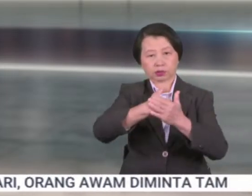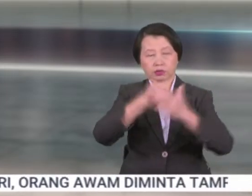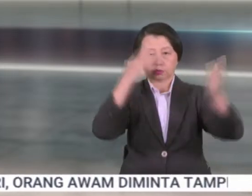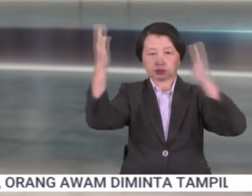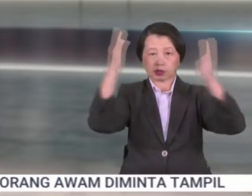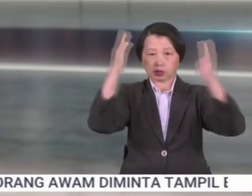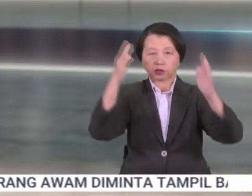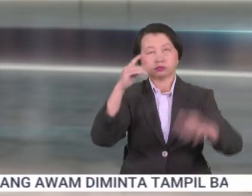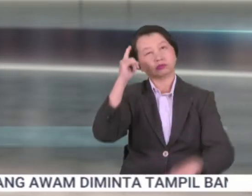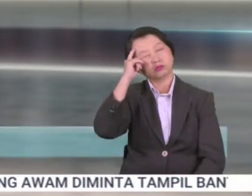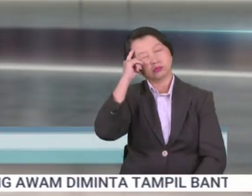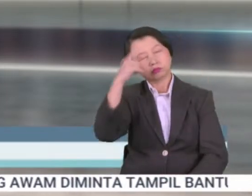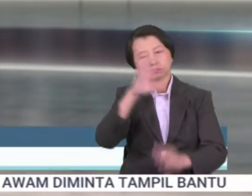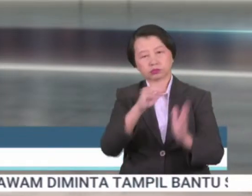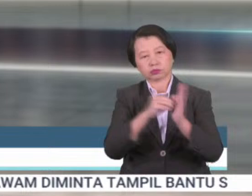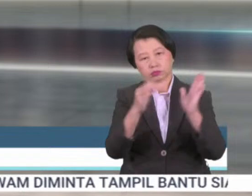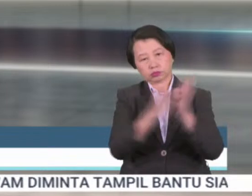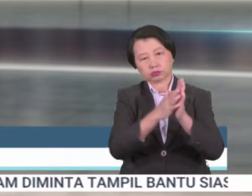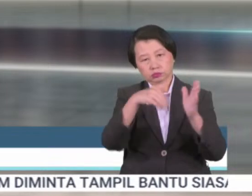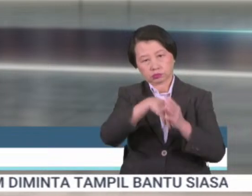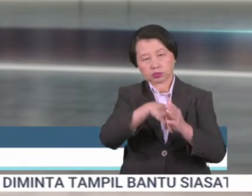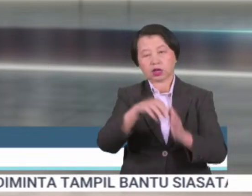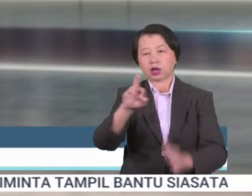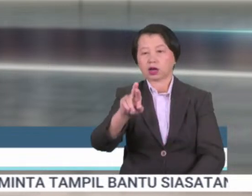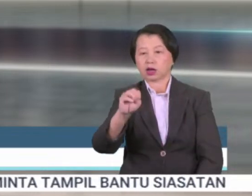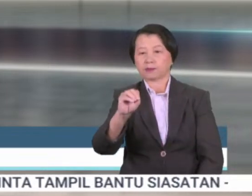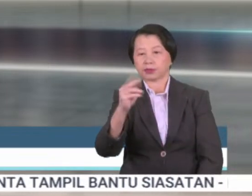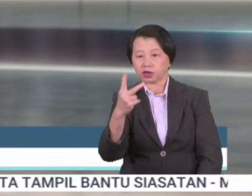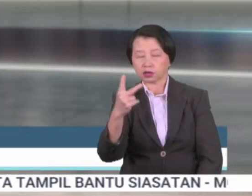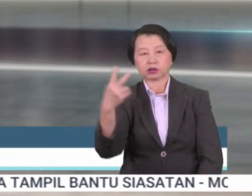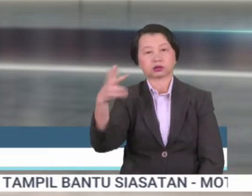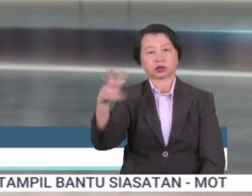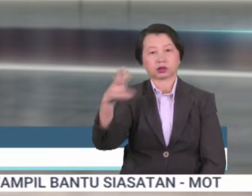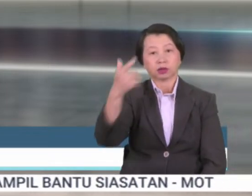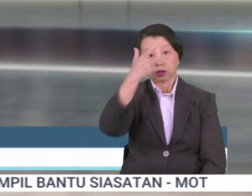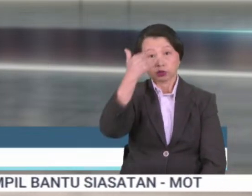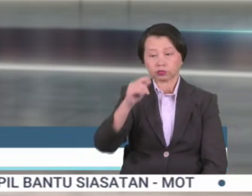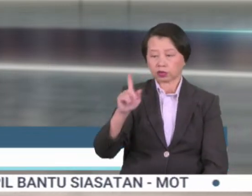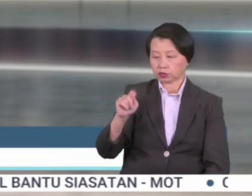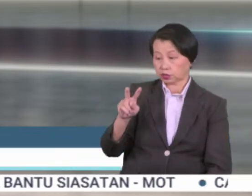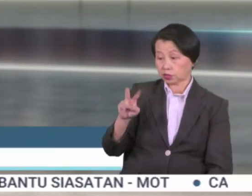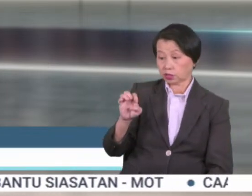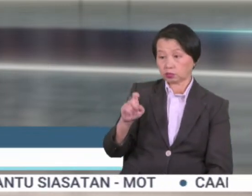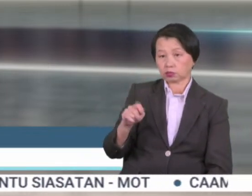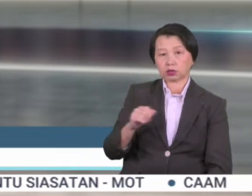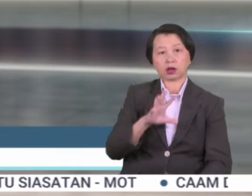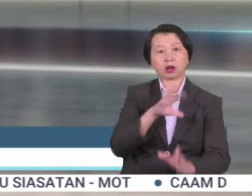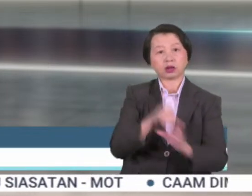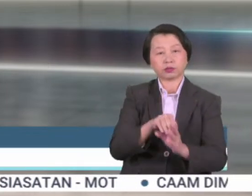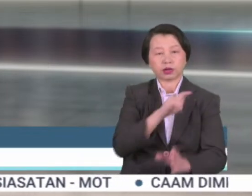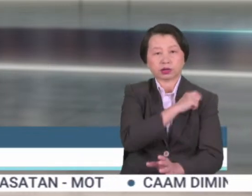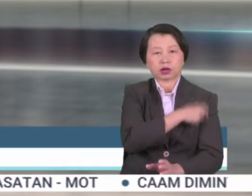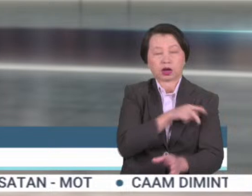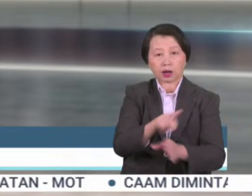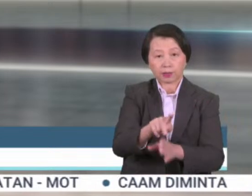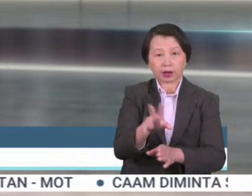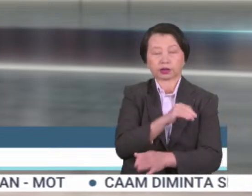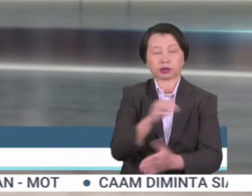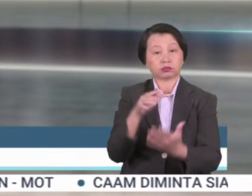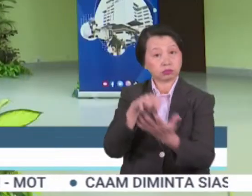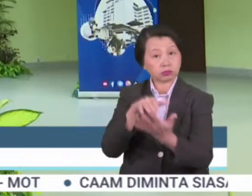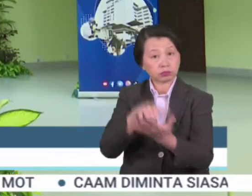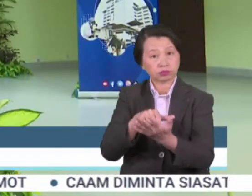cadangan itu dipertimbang untuk dimasukkan ke dalam rancangan Malaysia ke-13 susulan ia melibatkan tenaga pakar dan akademik